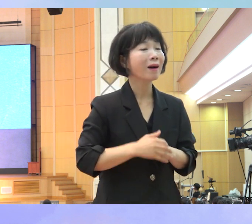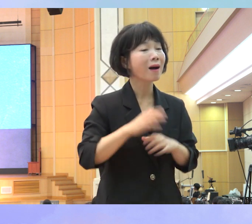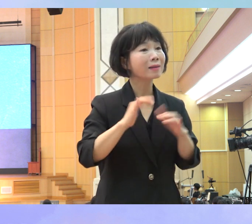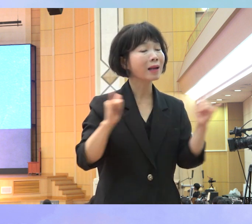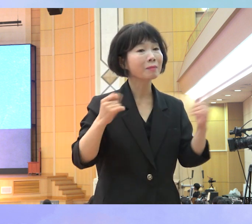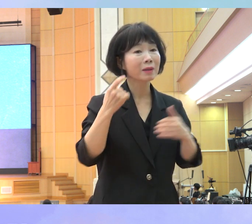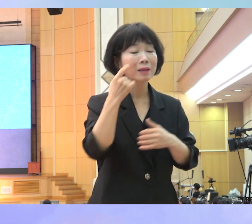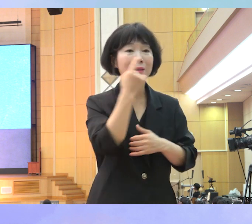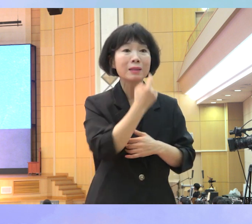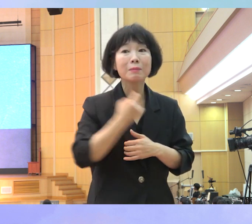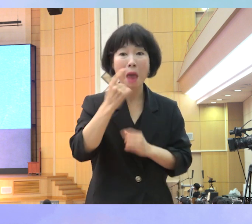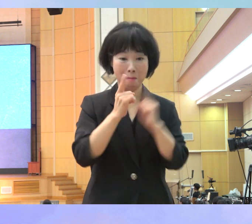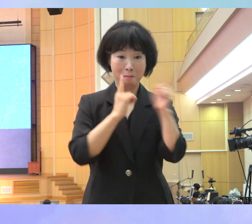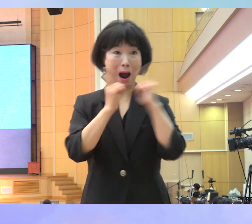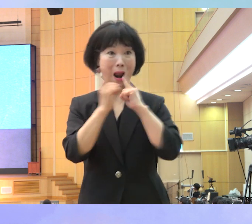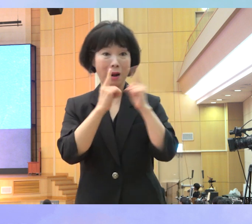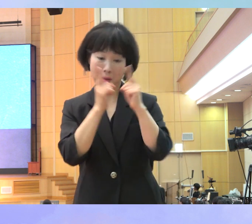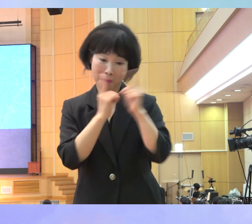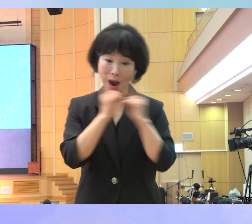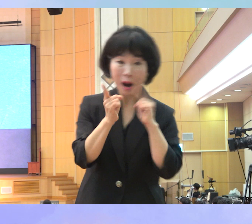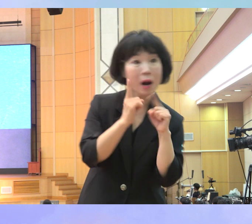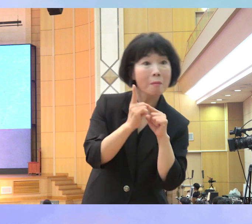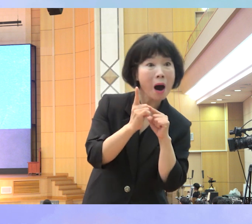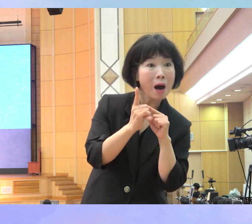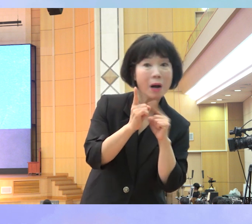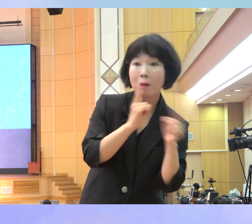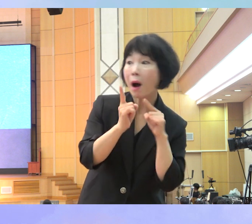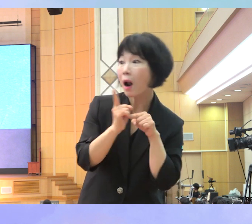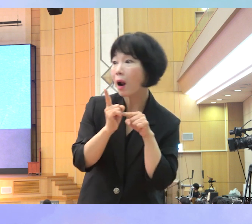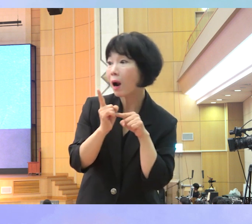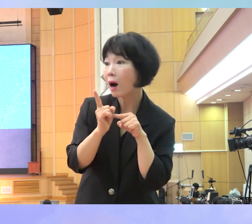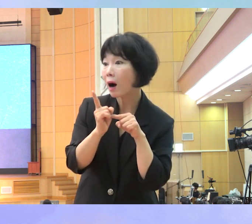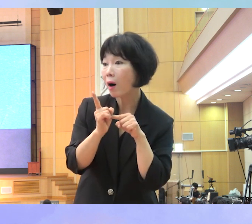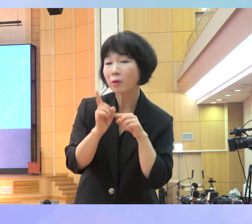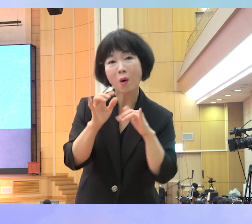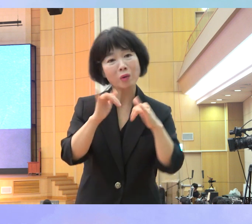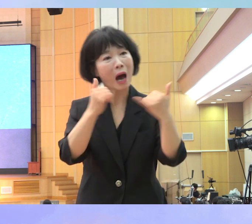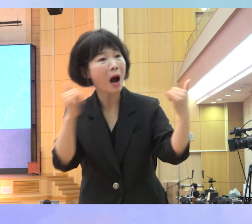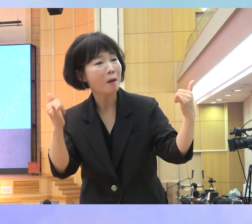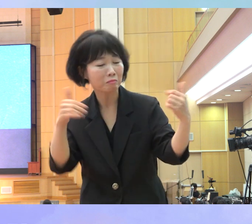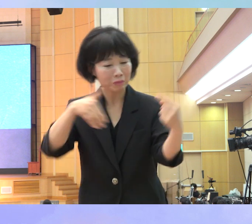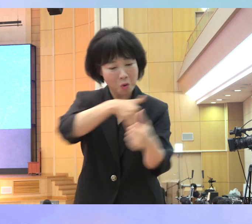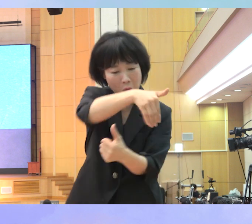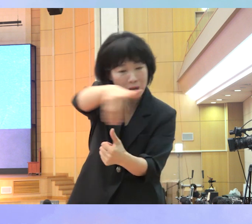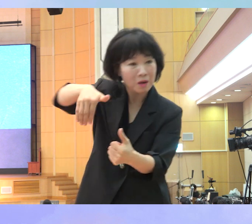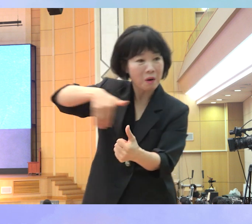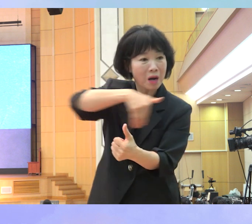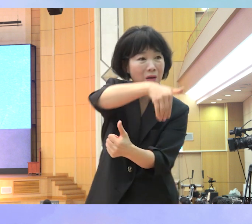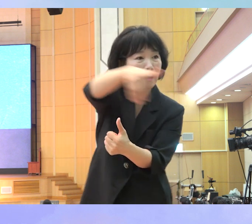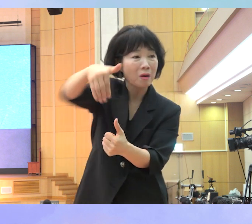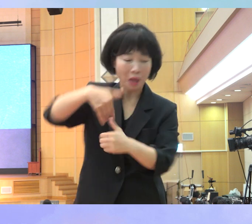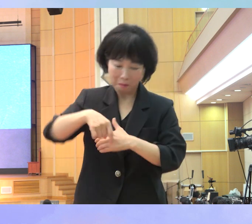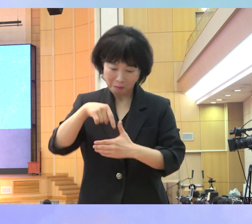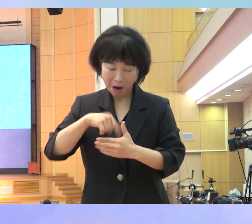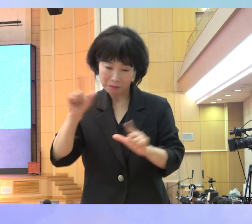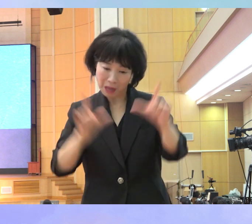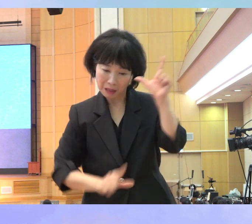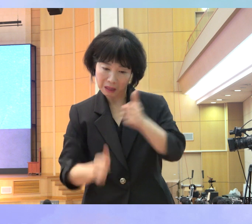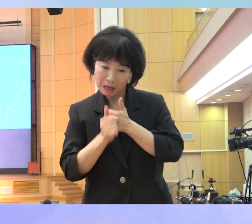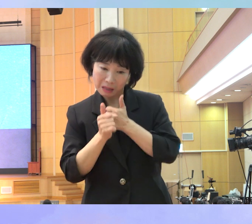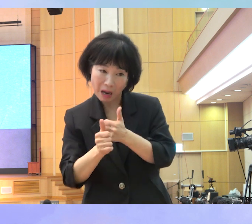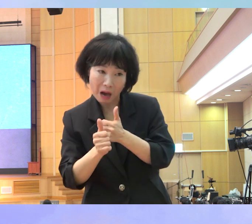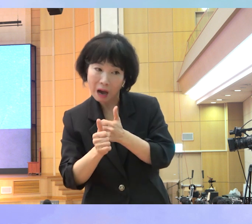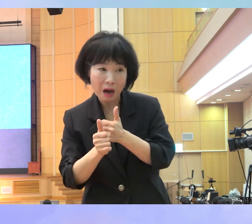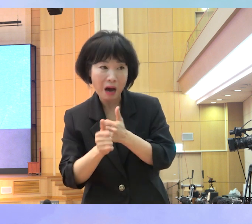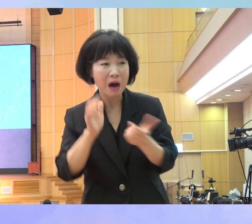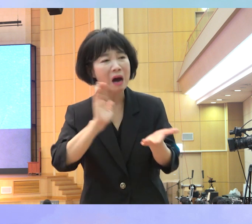말은요, 사람과 또 어떤 상황과 또 내 상태에 따라서 이게 막